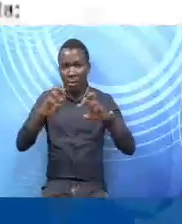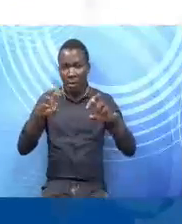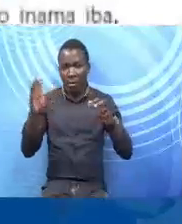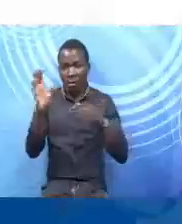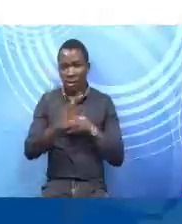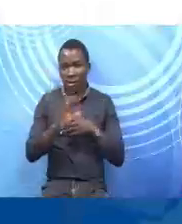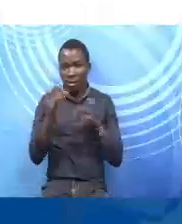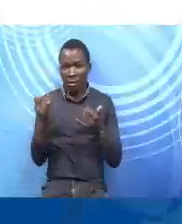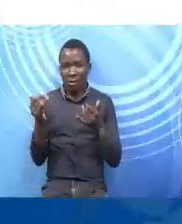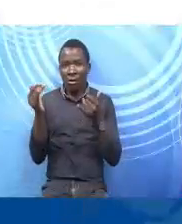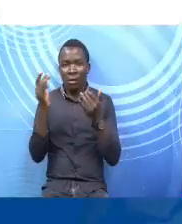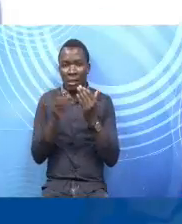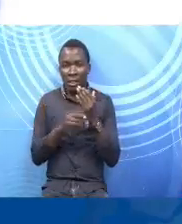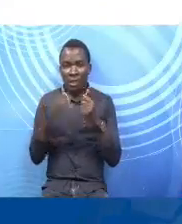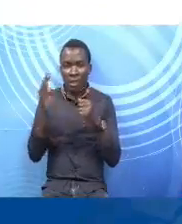itariki ya